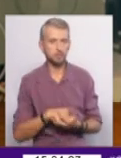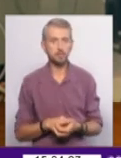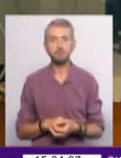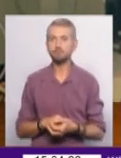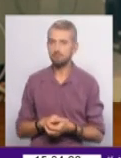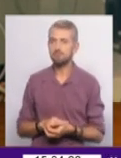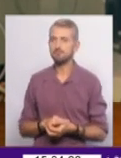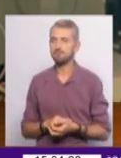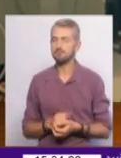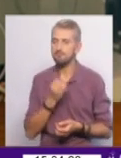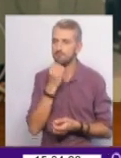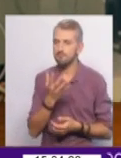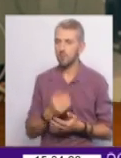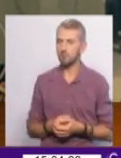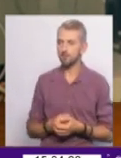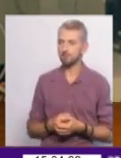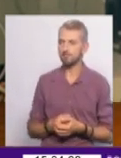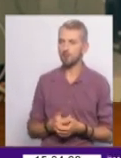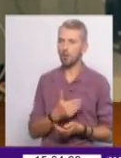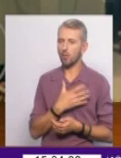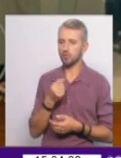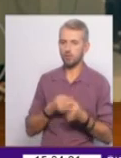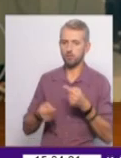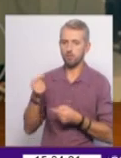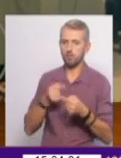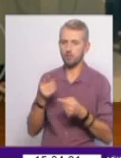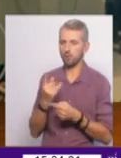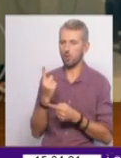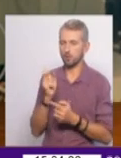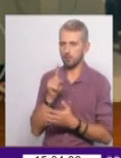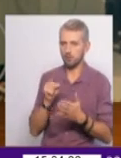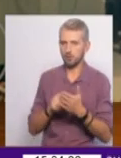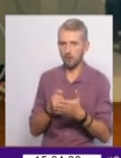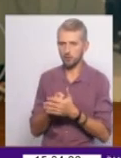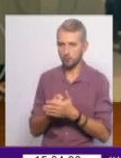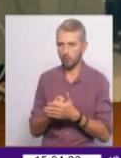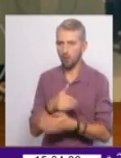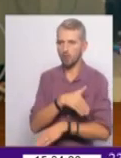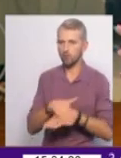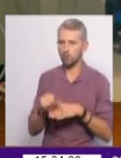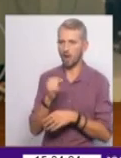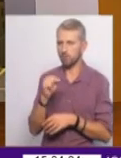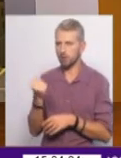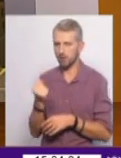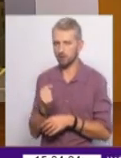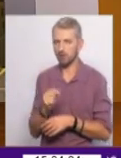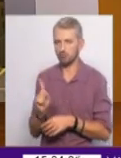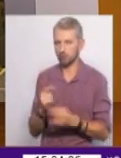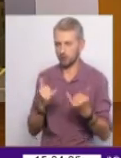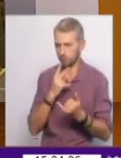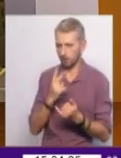от я, до речі, хочу ще повернутися на одне запитання до все ж таки вулиці Алма-Атинського і того, що ми зараз